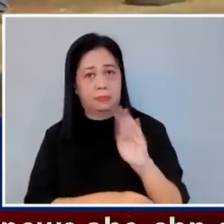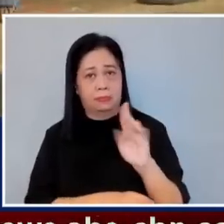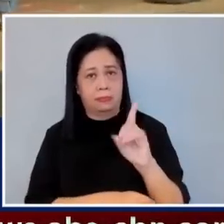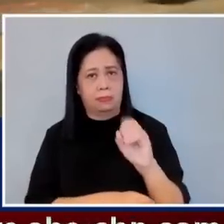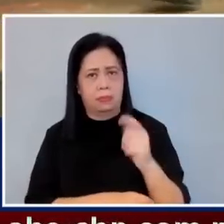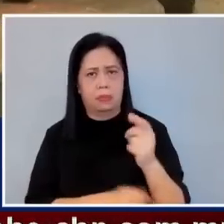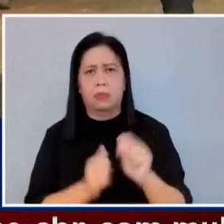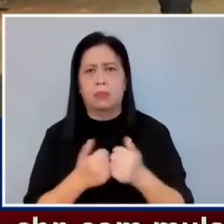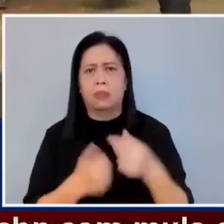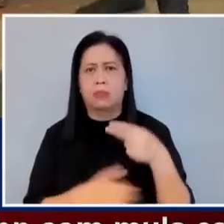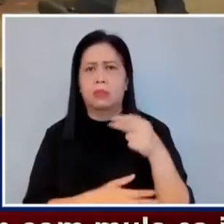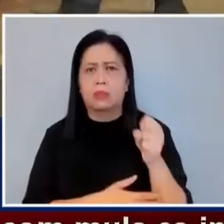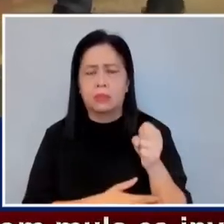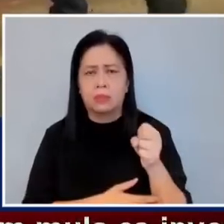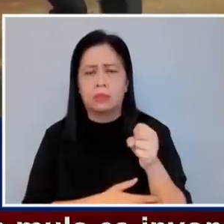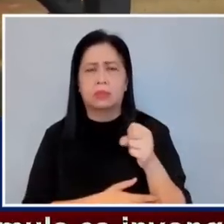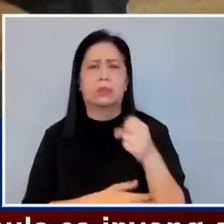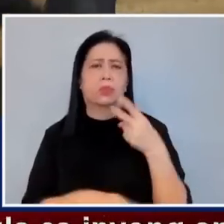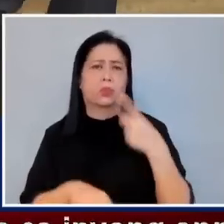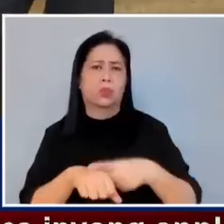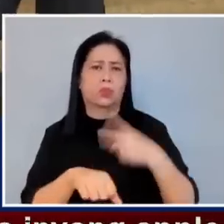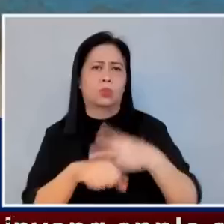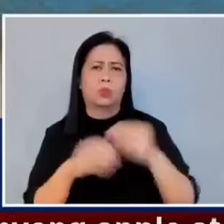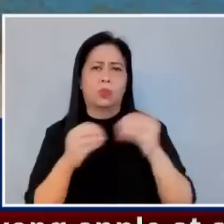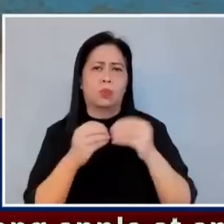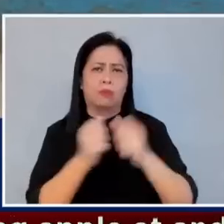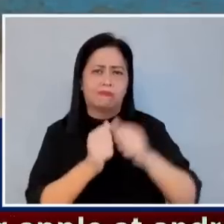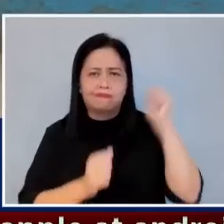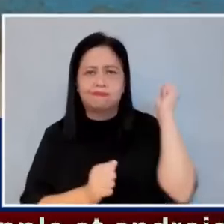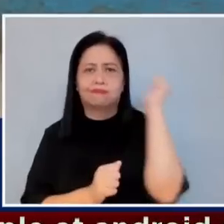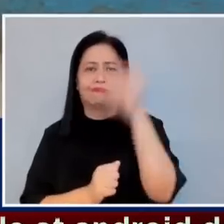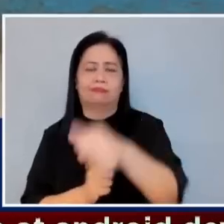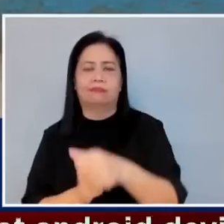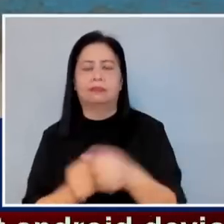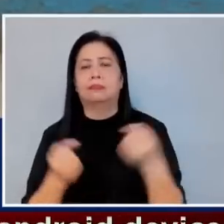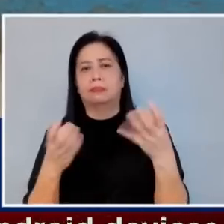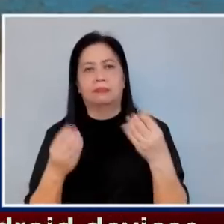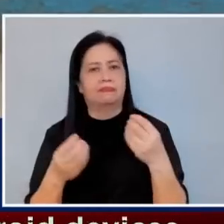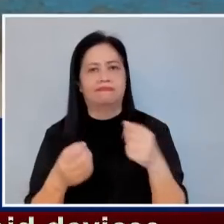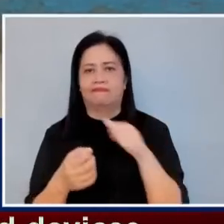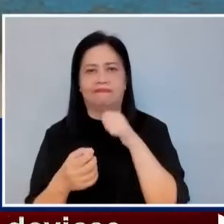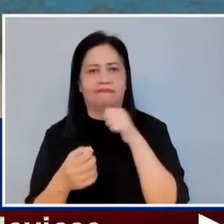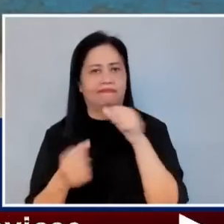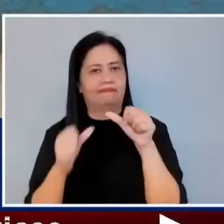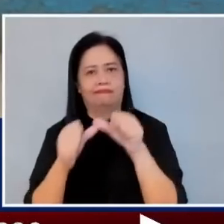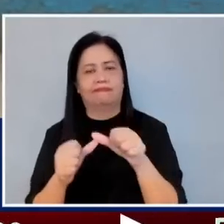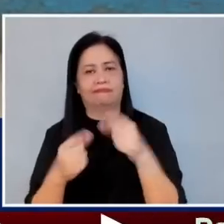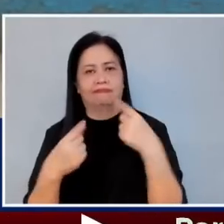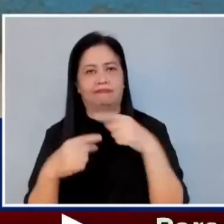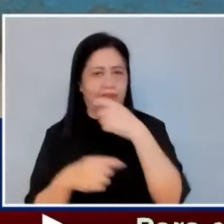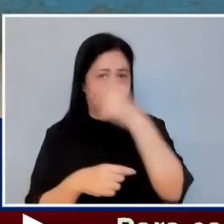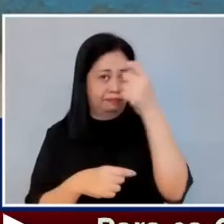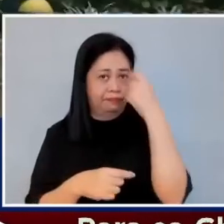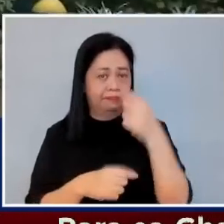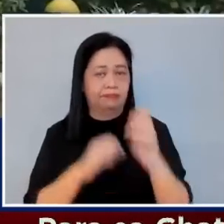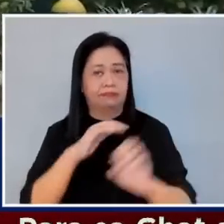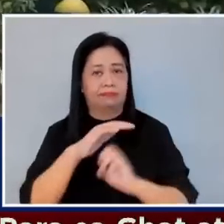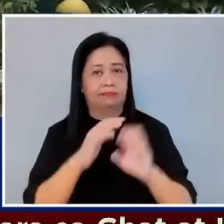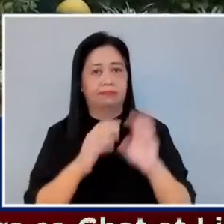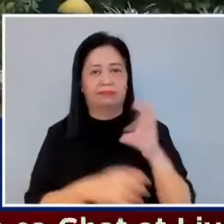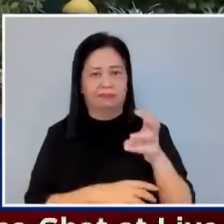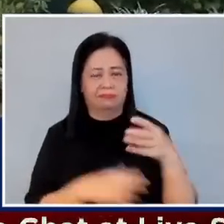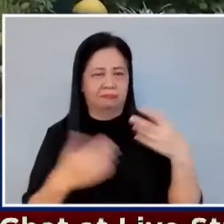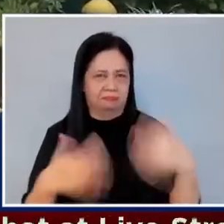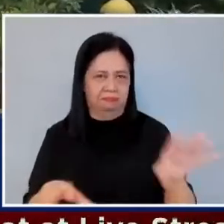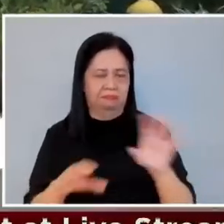paano pa ang high school na doble pa ang layo? Marami ang hindi na natutuloy pagka-graduate ng grade 6.